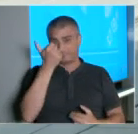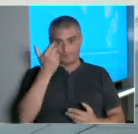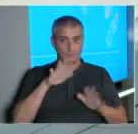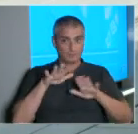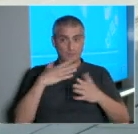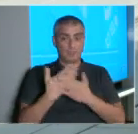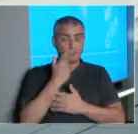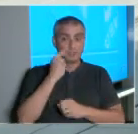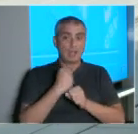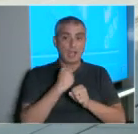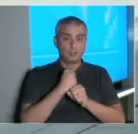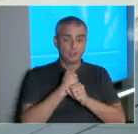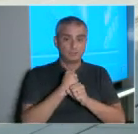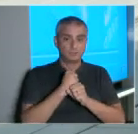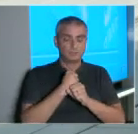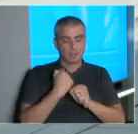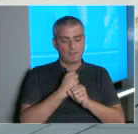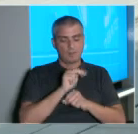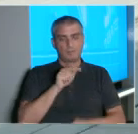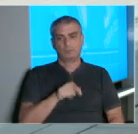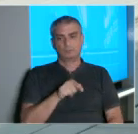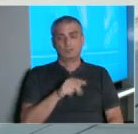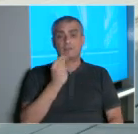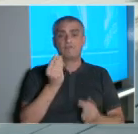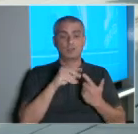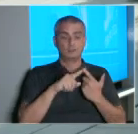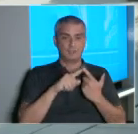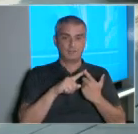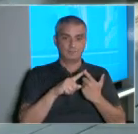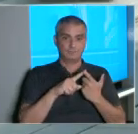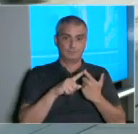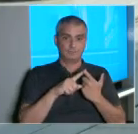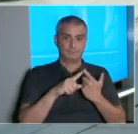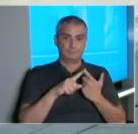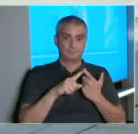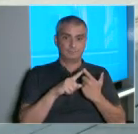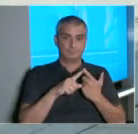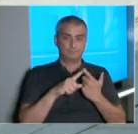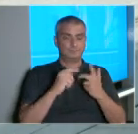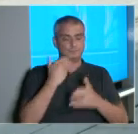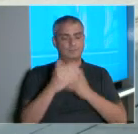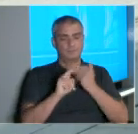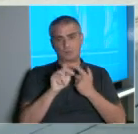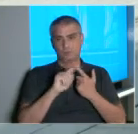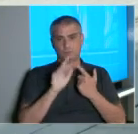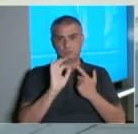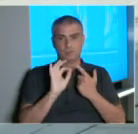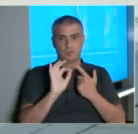שהממשלה החדשה צריכה לעשות זה לפעול בעניין הזה. דבר נוסף שצריך לפעול זה לקדם את העניין